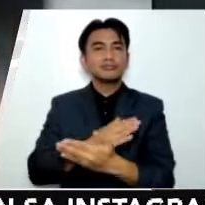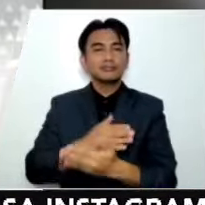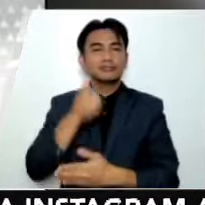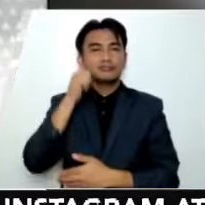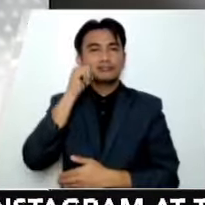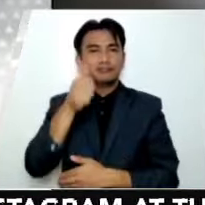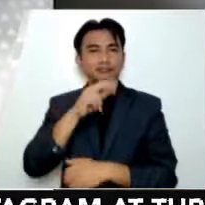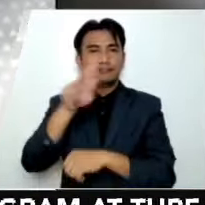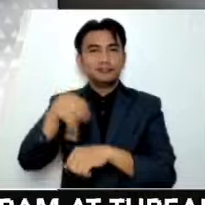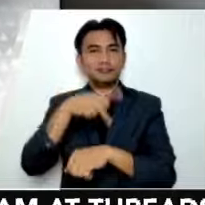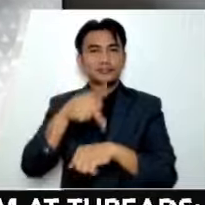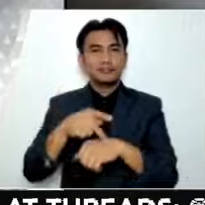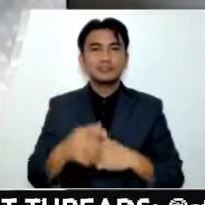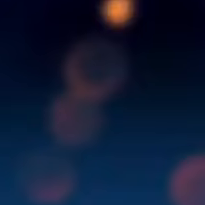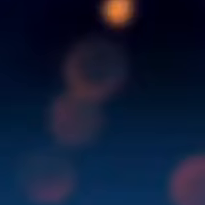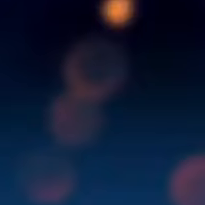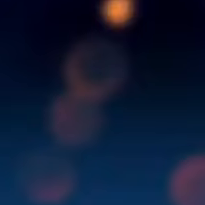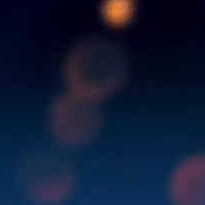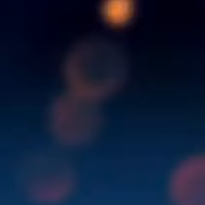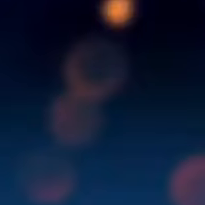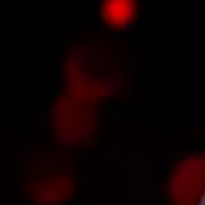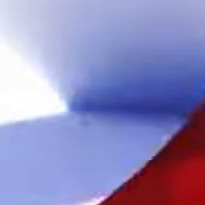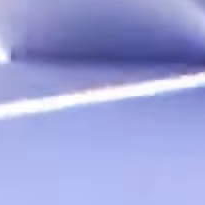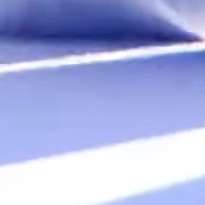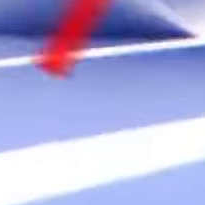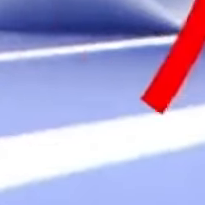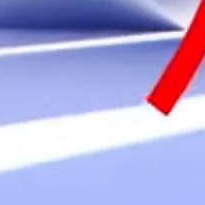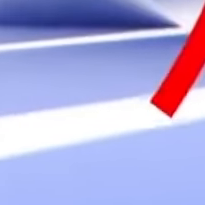sa GMA Integrated News.